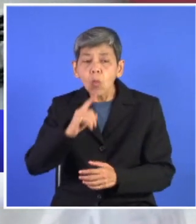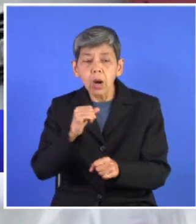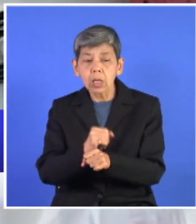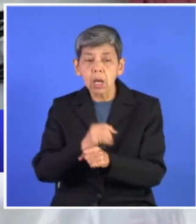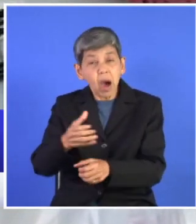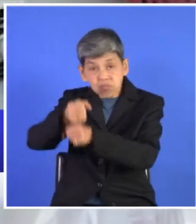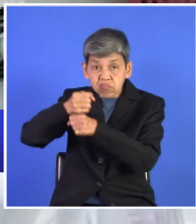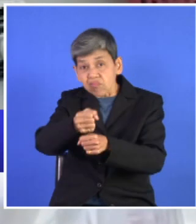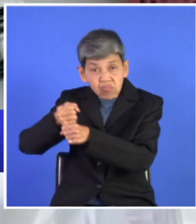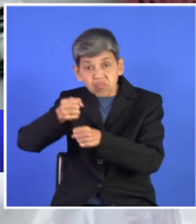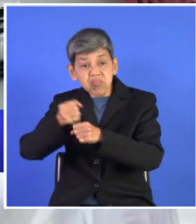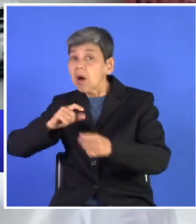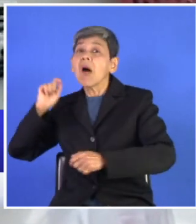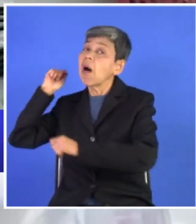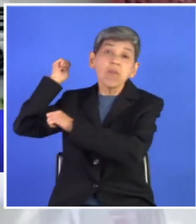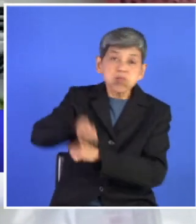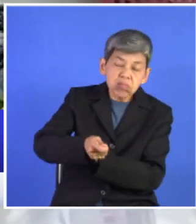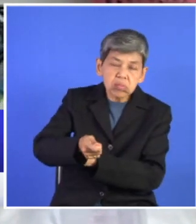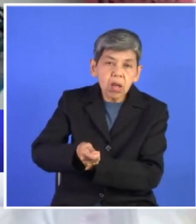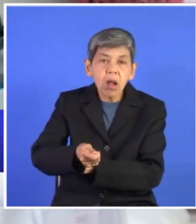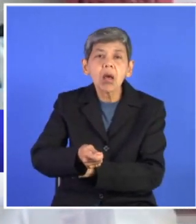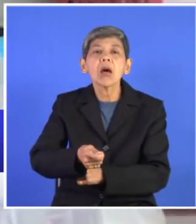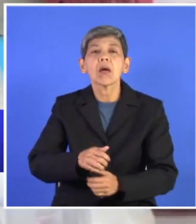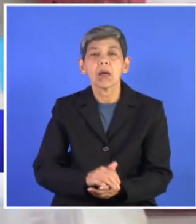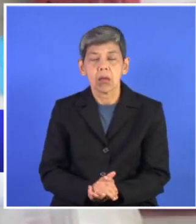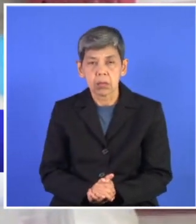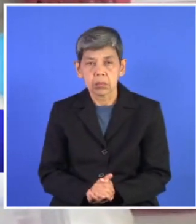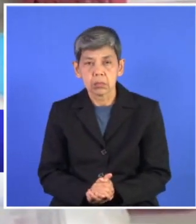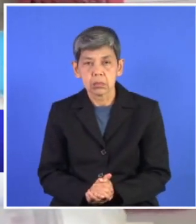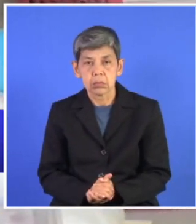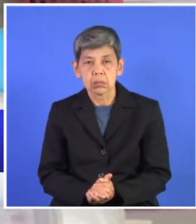ตีจับอะไรตีย้อนอะไร